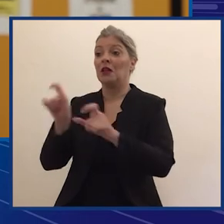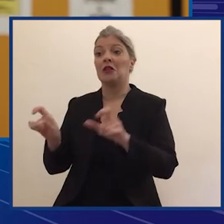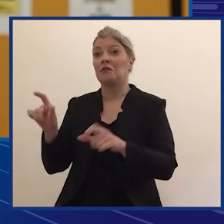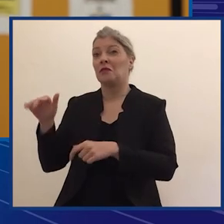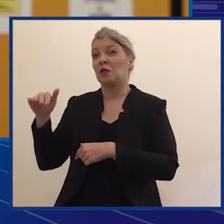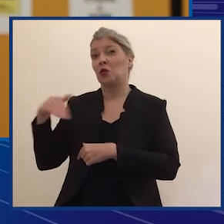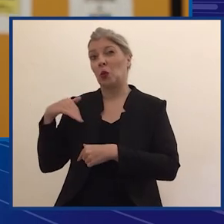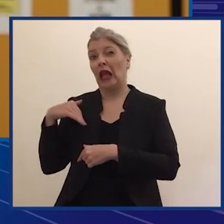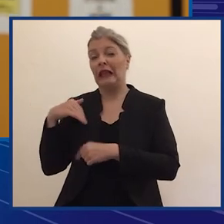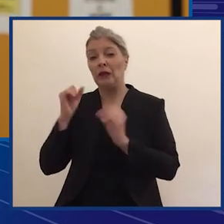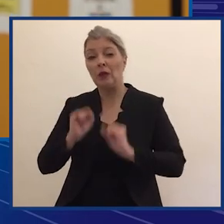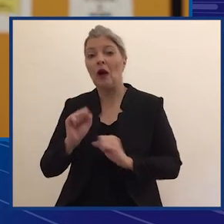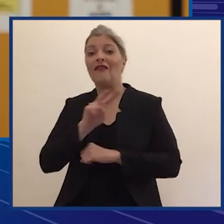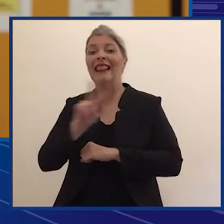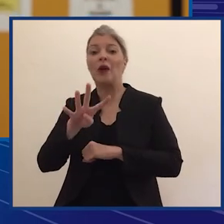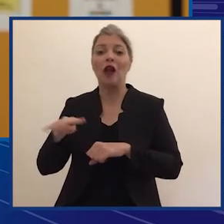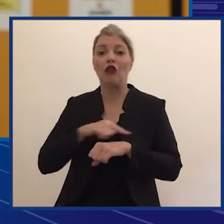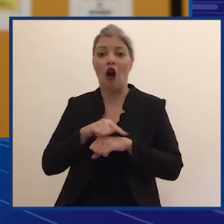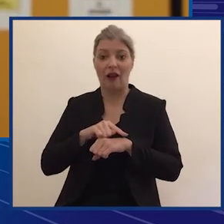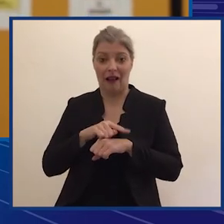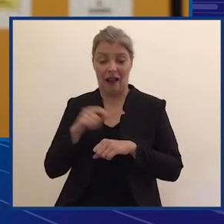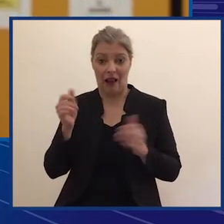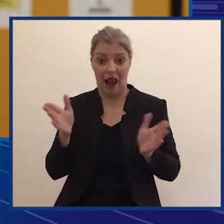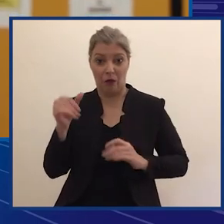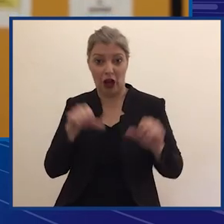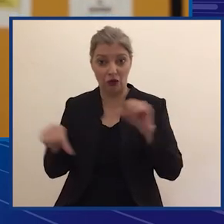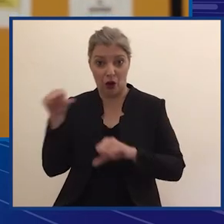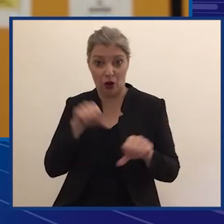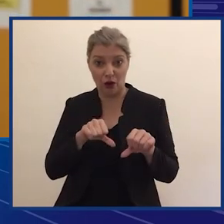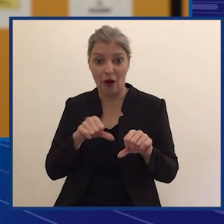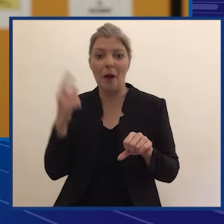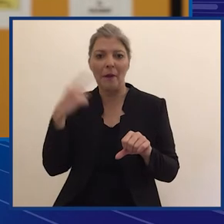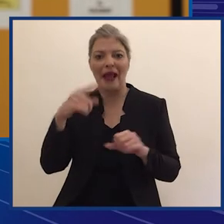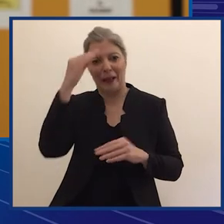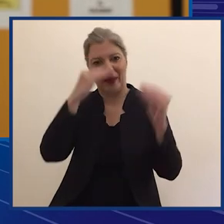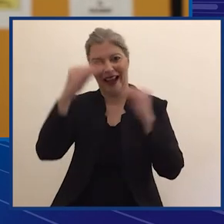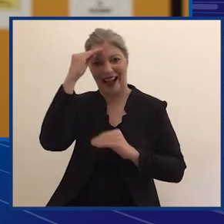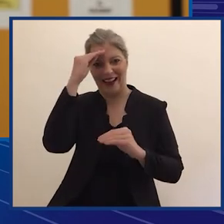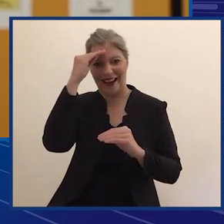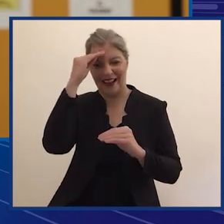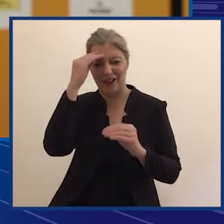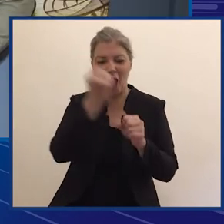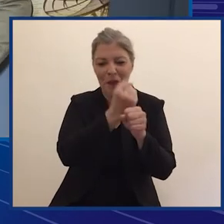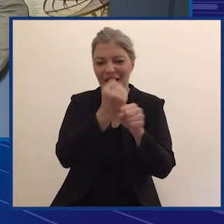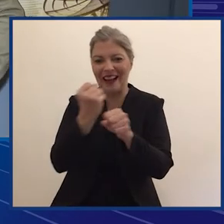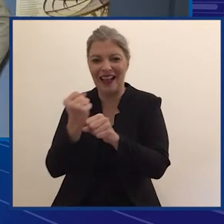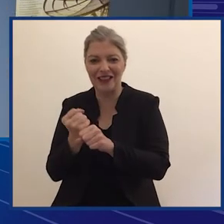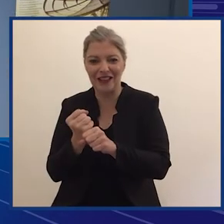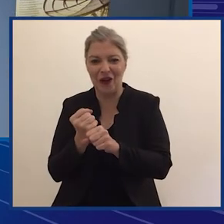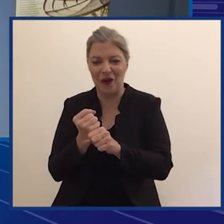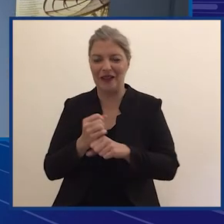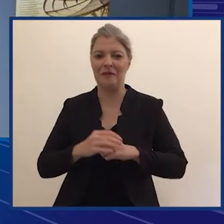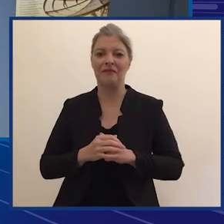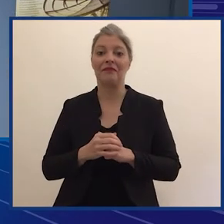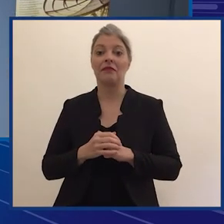passano 24 ore in laboratorio, quindi 3 crediti, per imparare a fare tutte queste operazioni. L'attività che